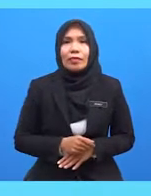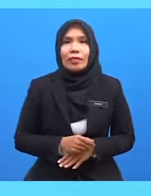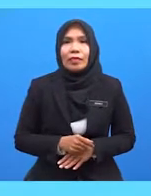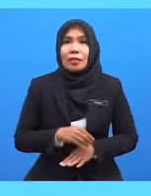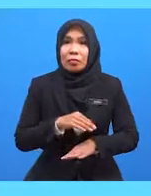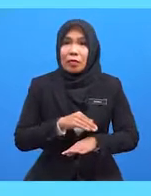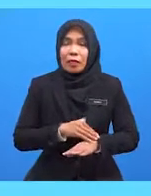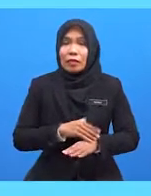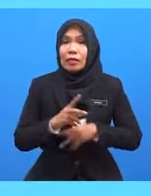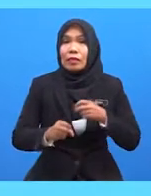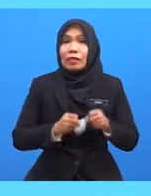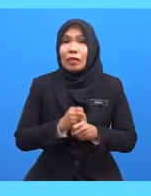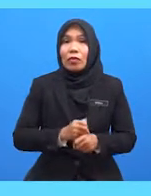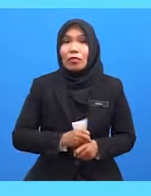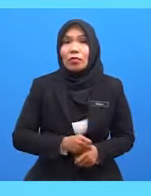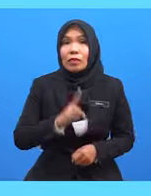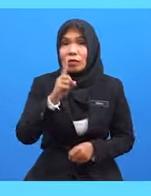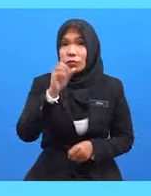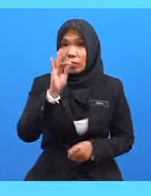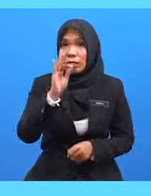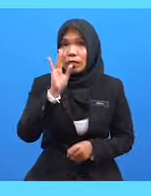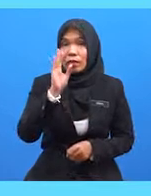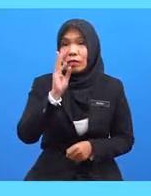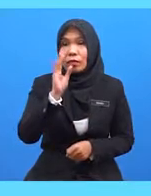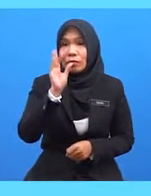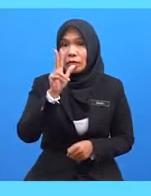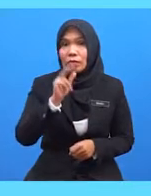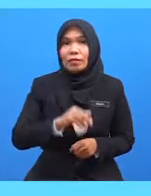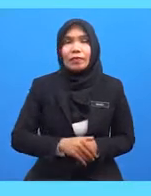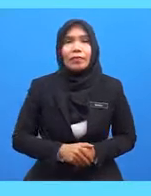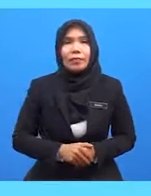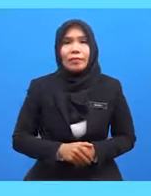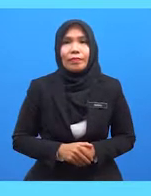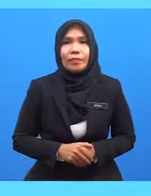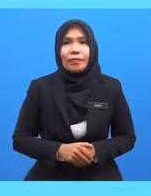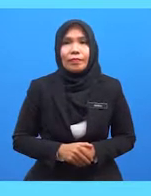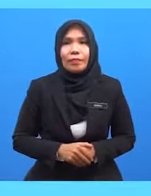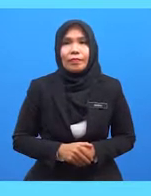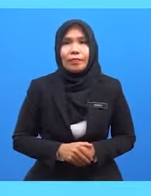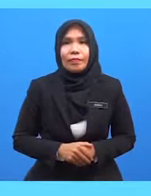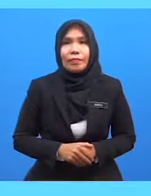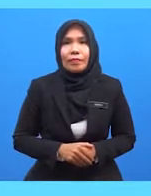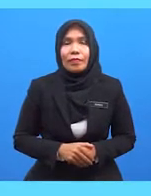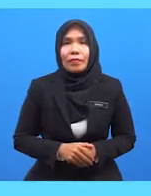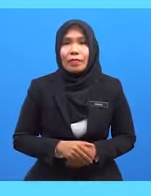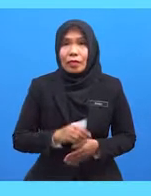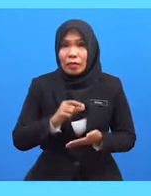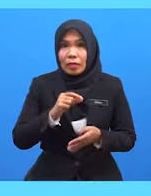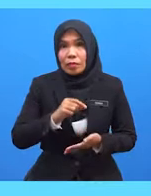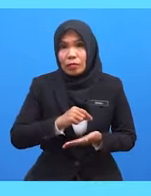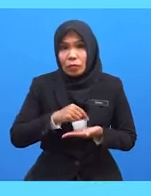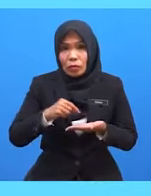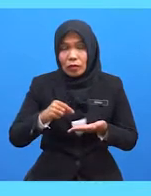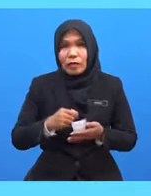1963. Buku dalam bahasa Belanda ini mengandungi perkataan dan ayat bahasa Melayu dan